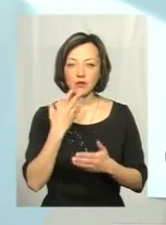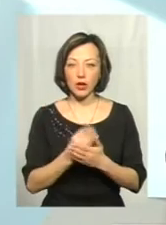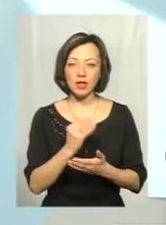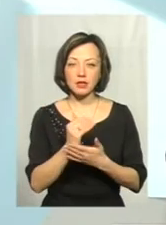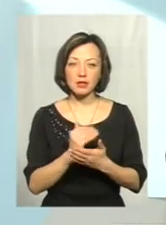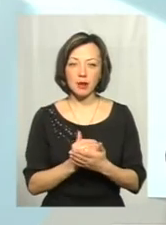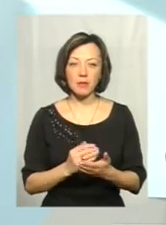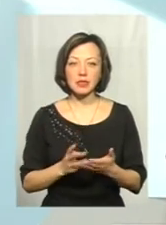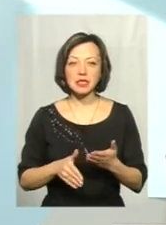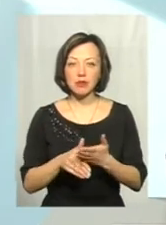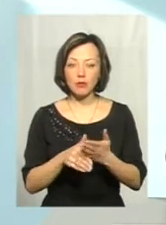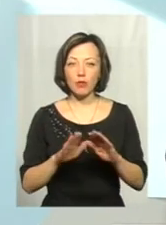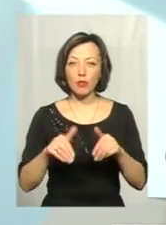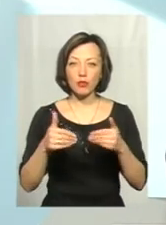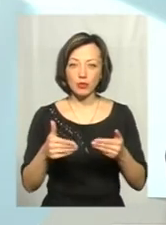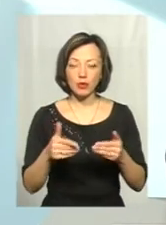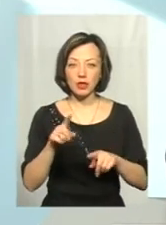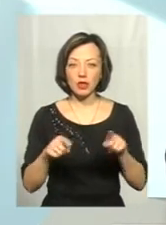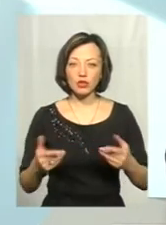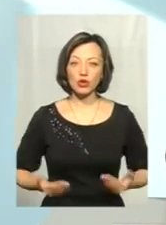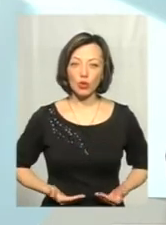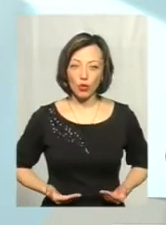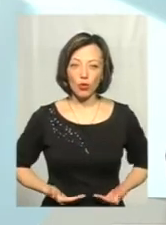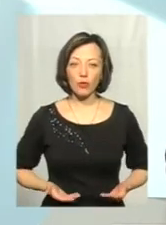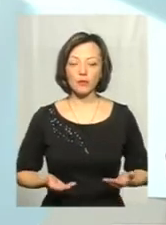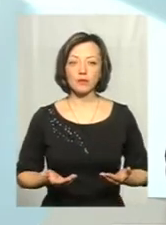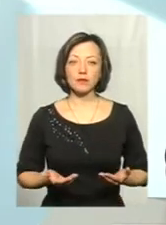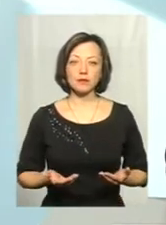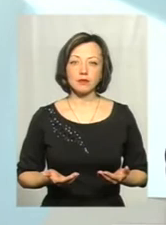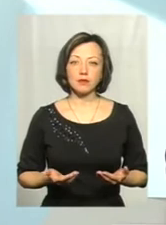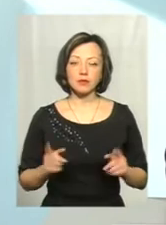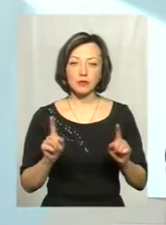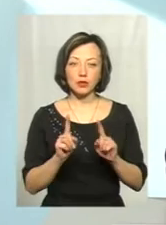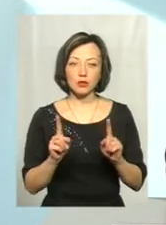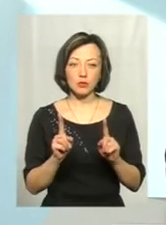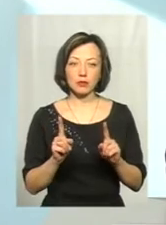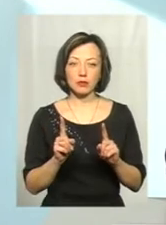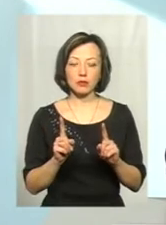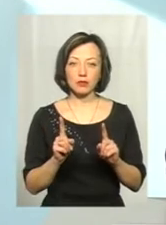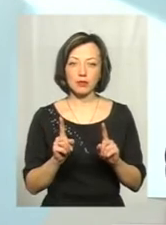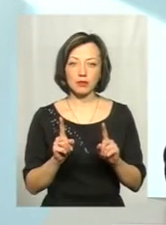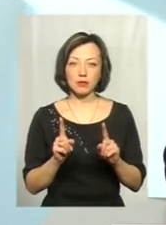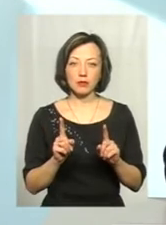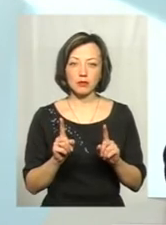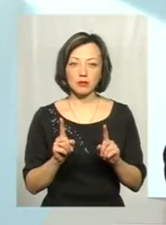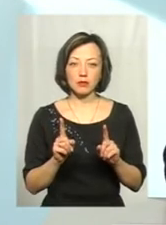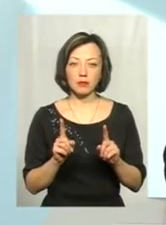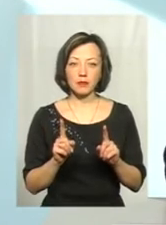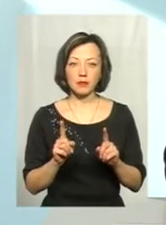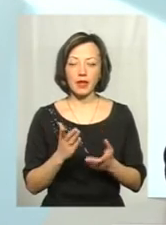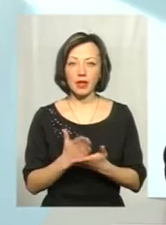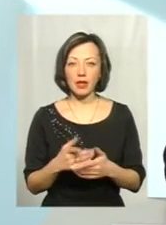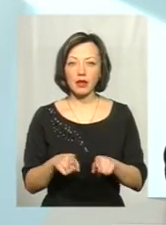вони деякі громади пропонують житло, щоб безпосередньо, що є